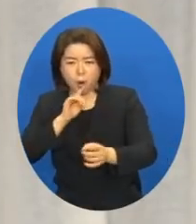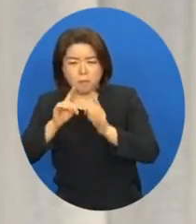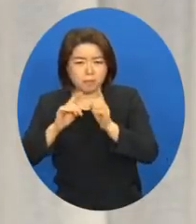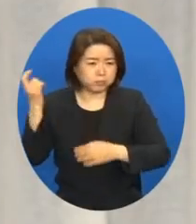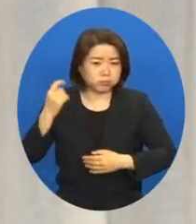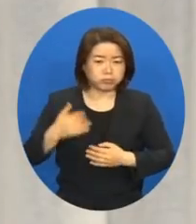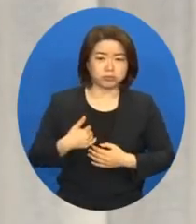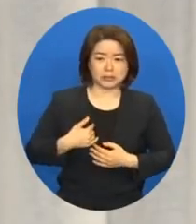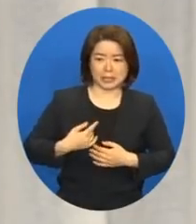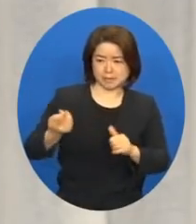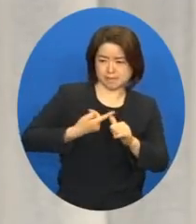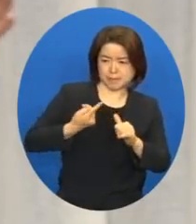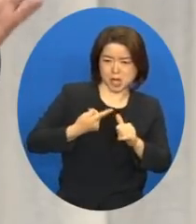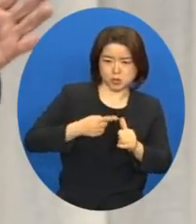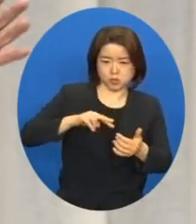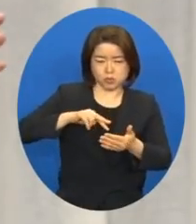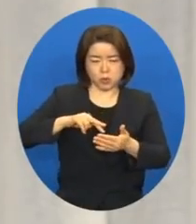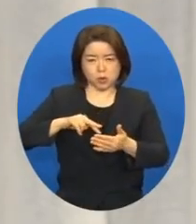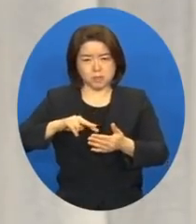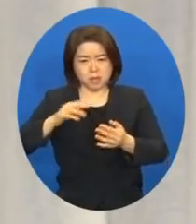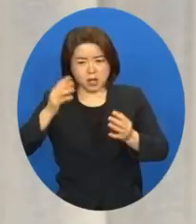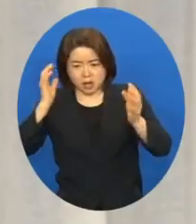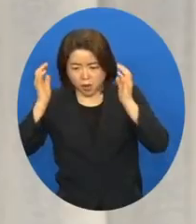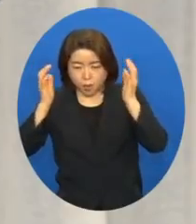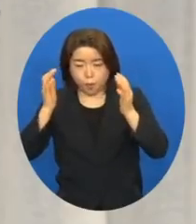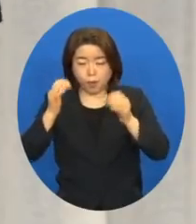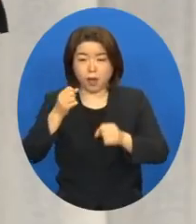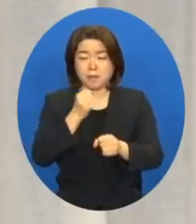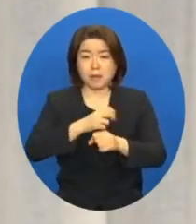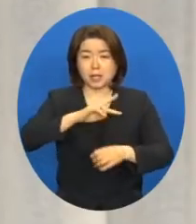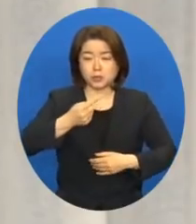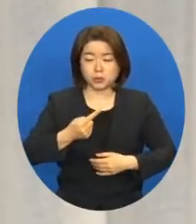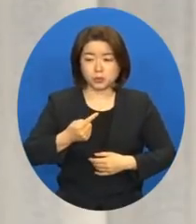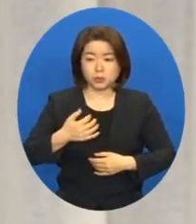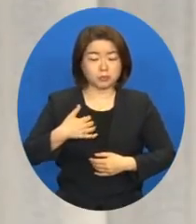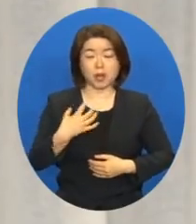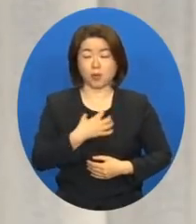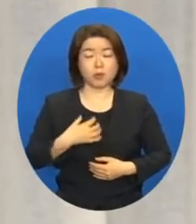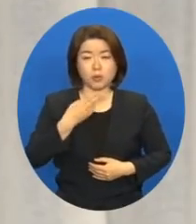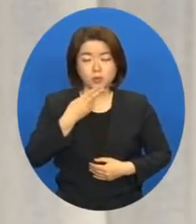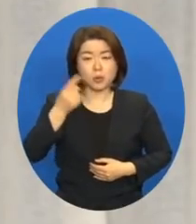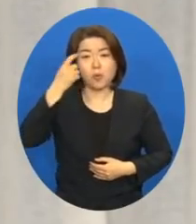나를 넘어뜨리려고 해도 걱정이 안 돼요. 왜? 나는 그 사람을 믿으니까요.